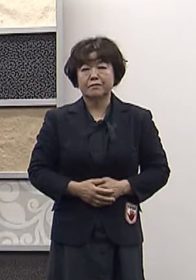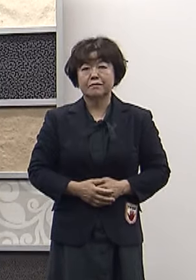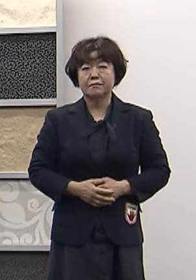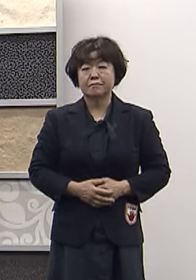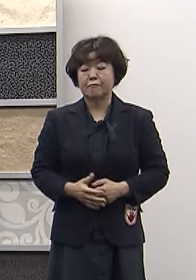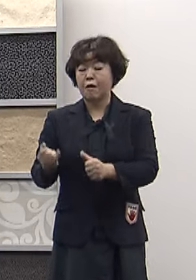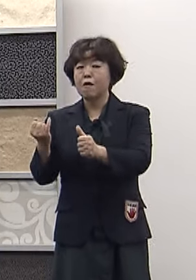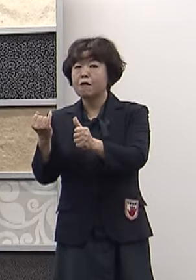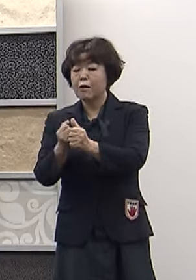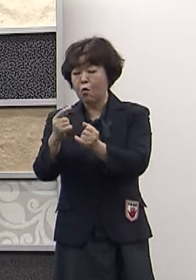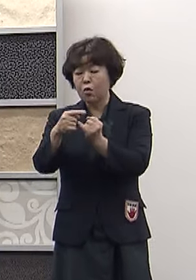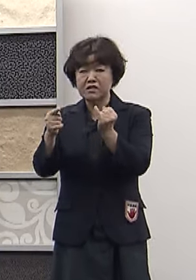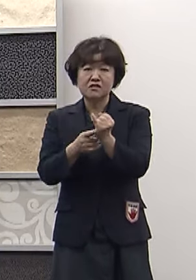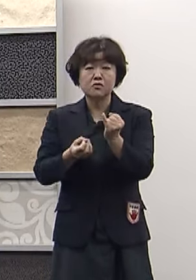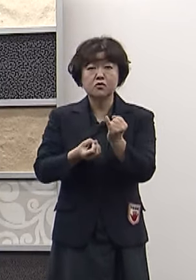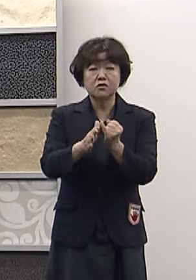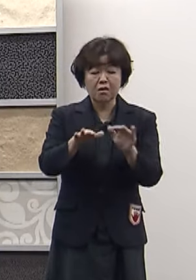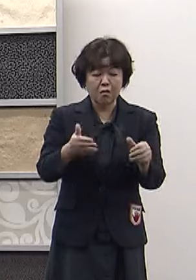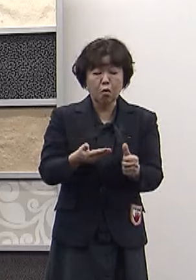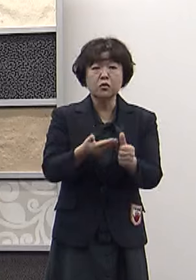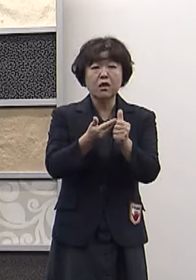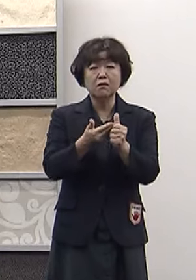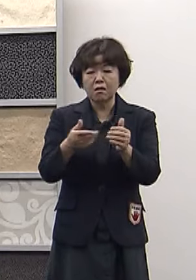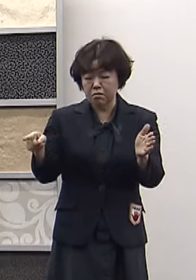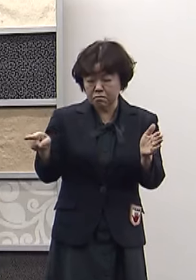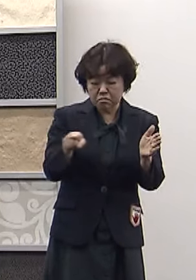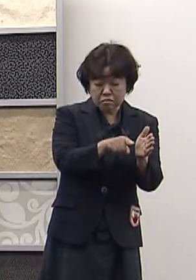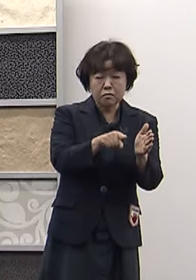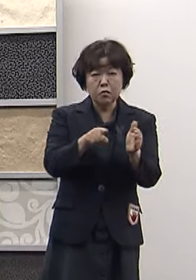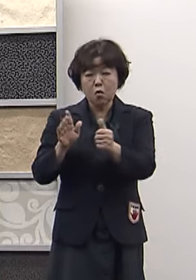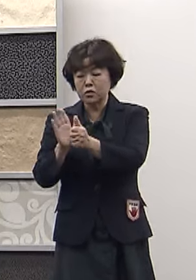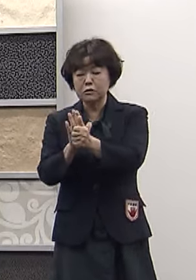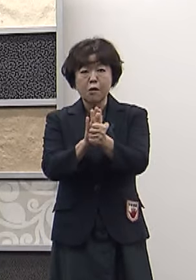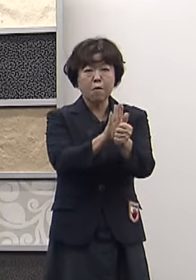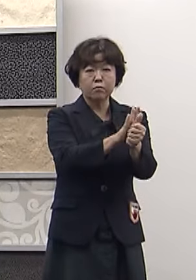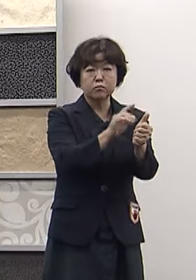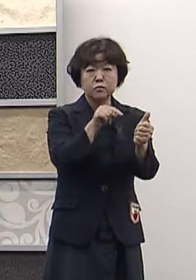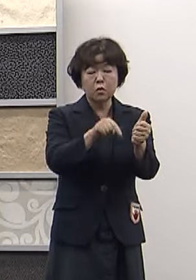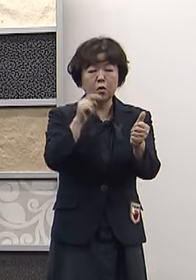結婚から妊娠、出産、子育てに至るまでの支援を検討するにあたり、